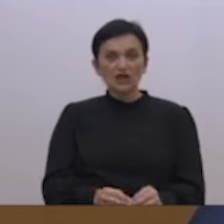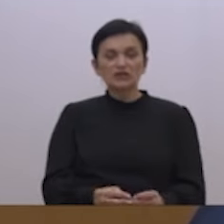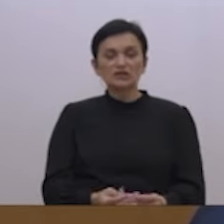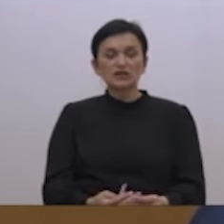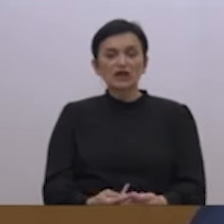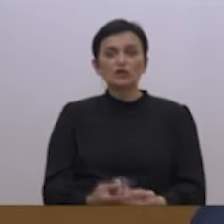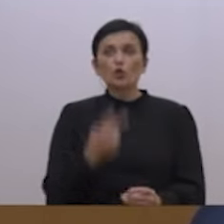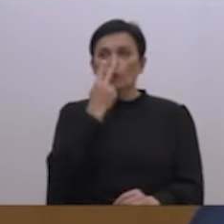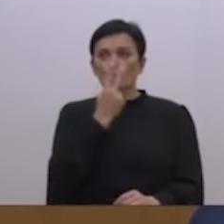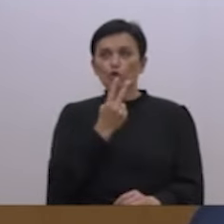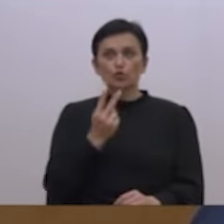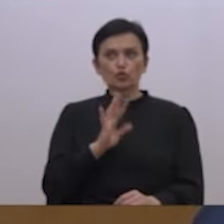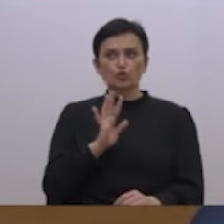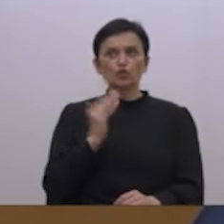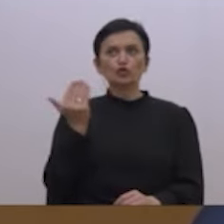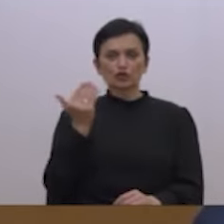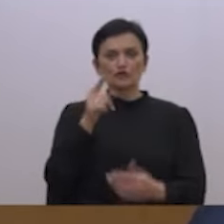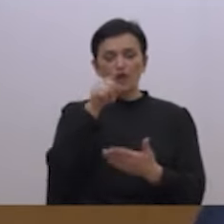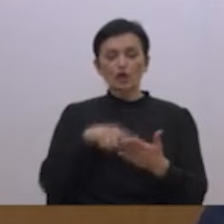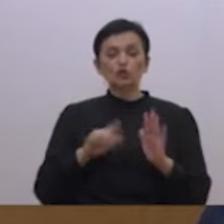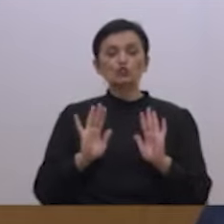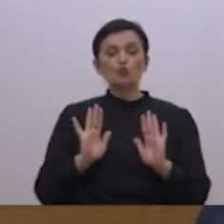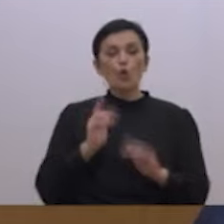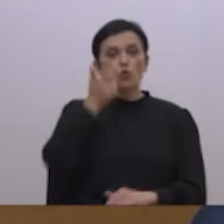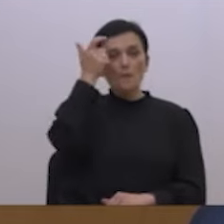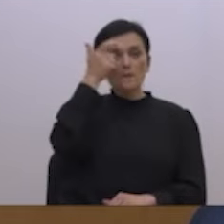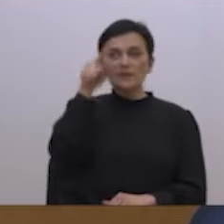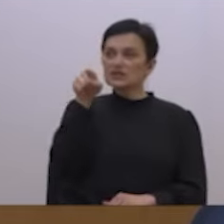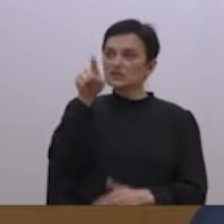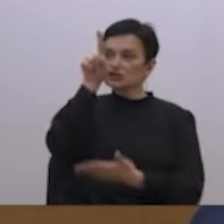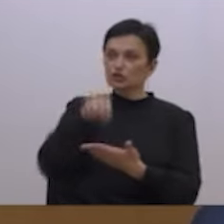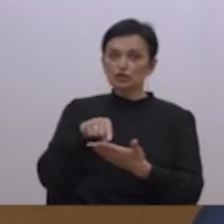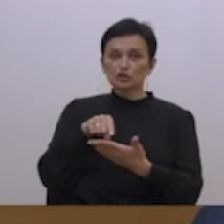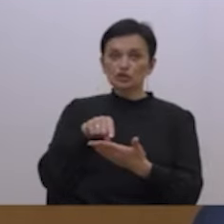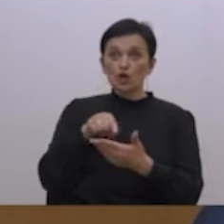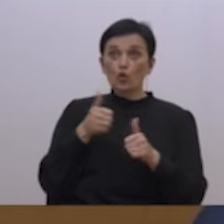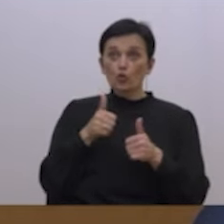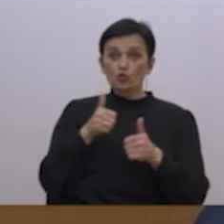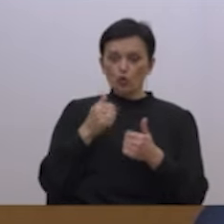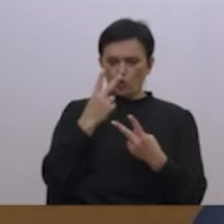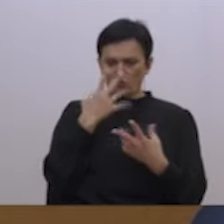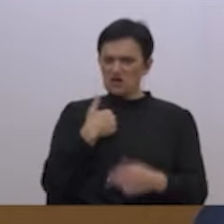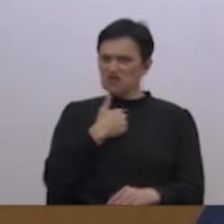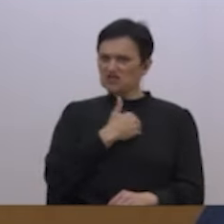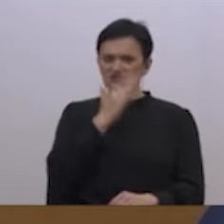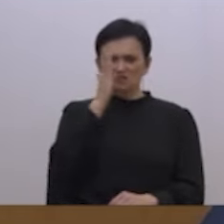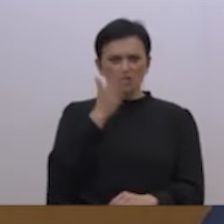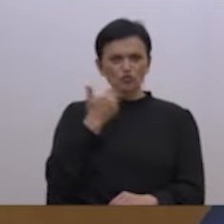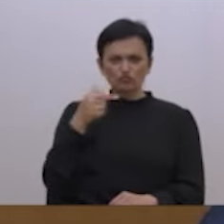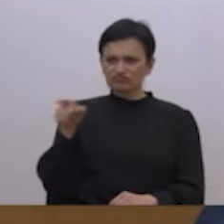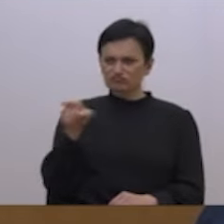მიუხედავად ამისა, თქვენ გჯერათ მხოლოდ ბიზნესი და როგორ ჩანს, არც მე მაქვს იმედი, რომ რომელიმე თქვენ